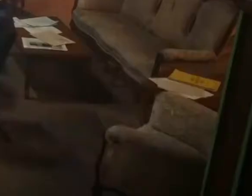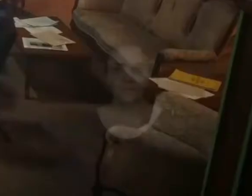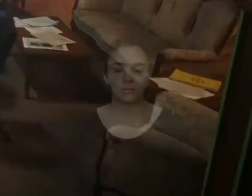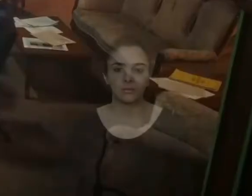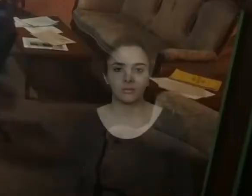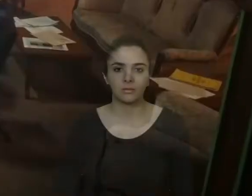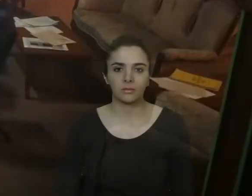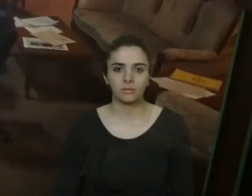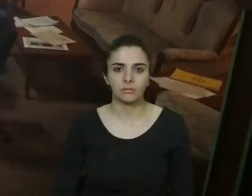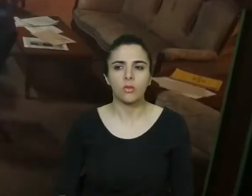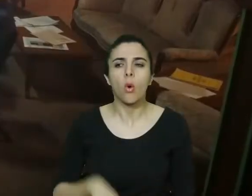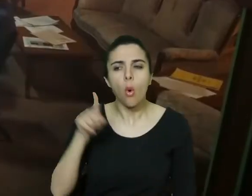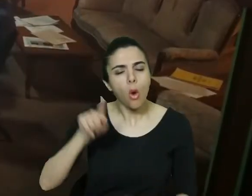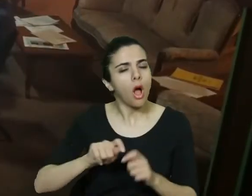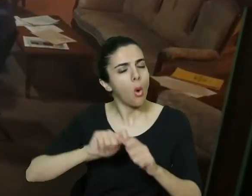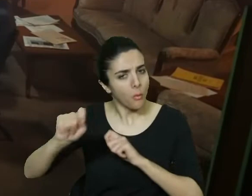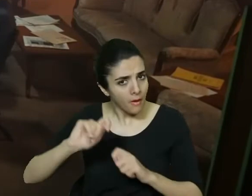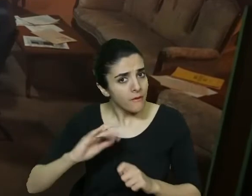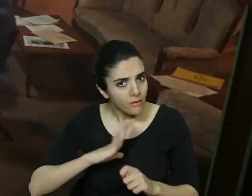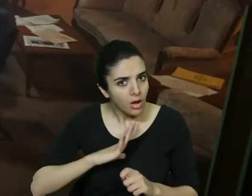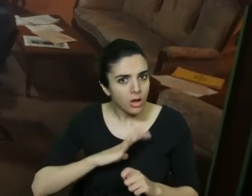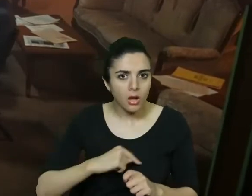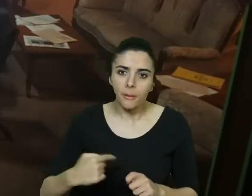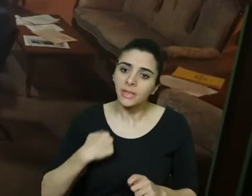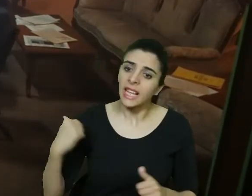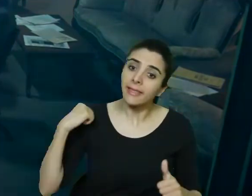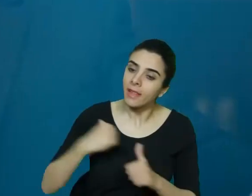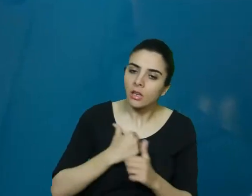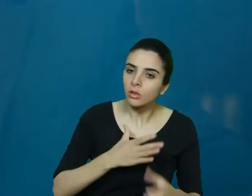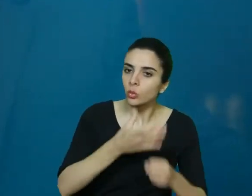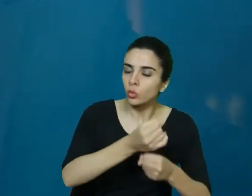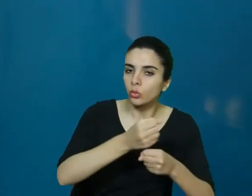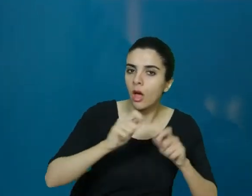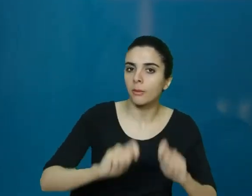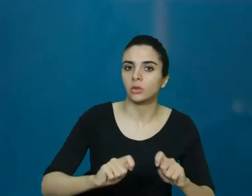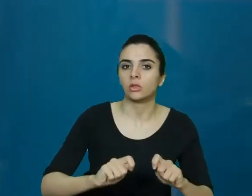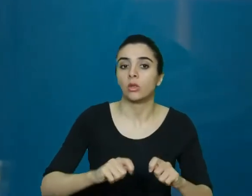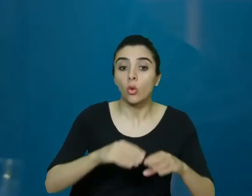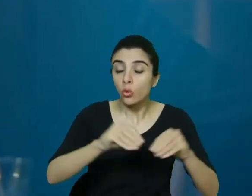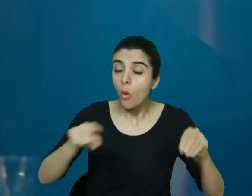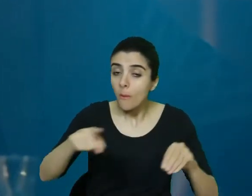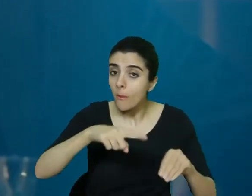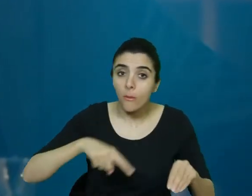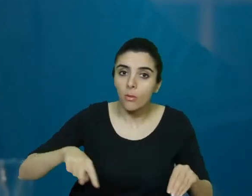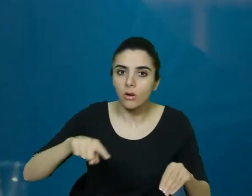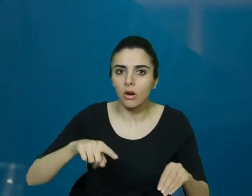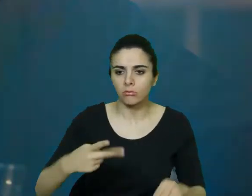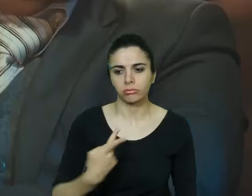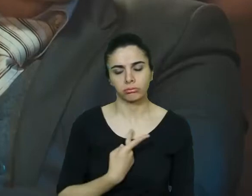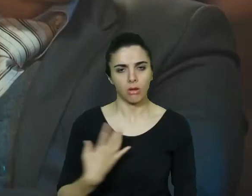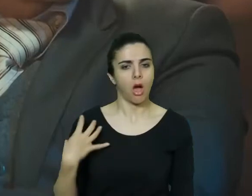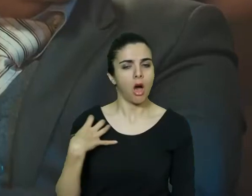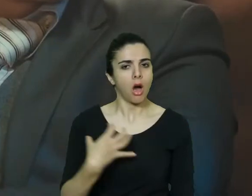yana duruyorlar. Onlar koparacak. Biz susunacağız toprağa. Bu toprak anamız.